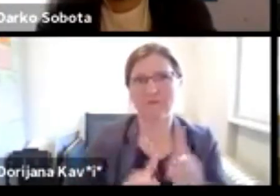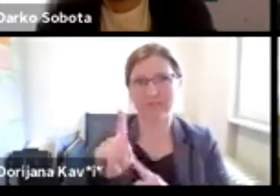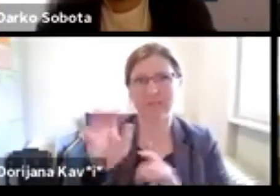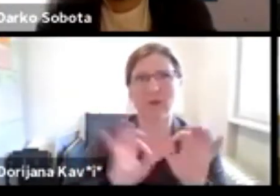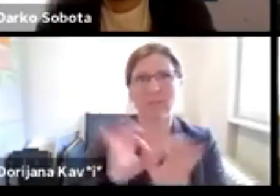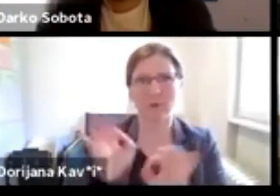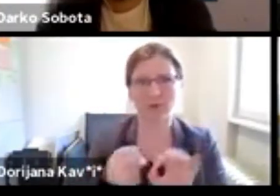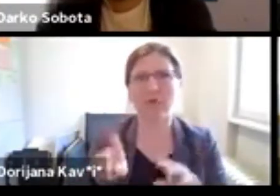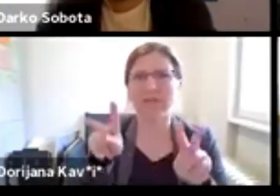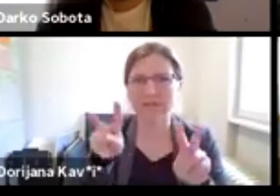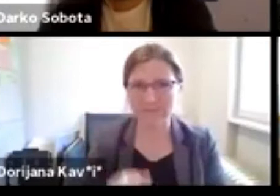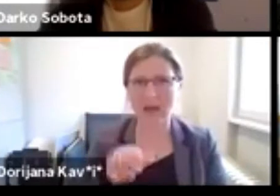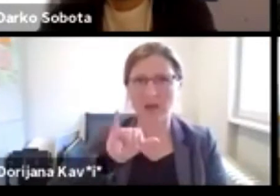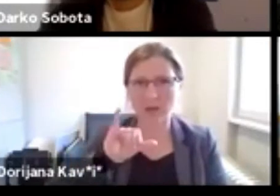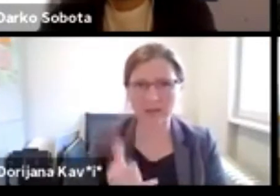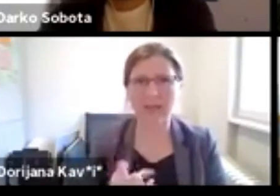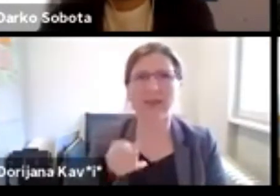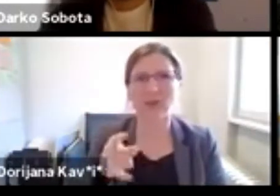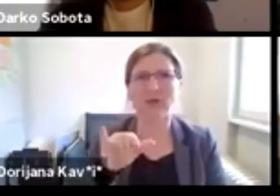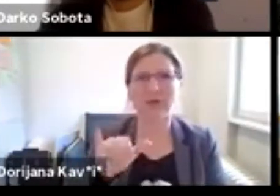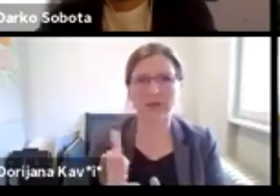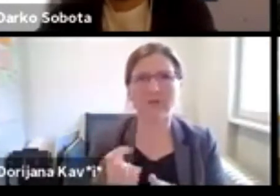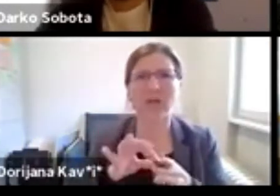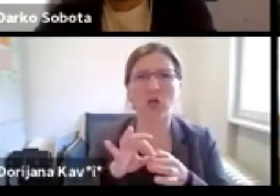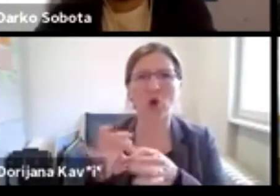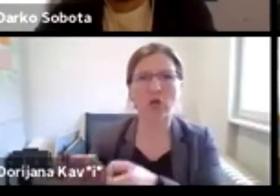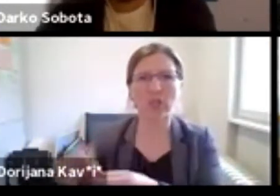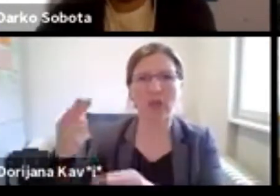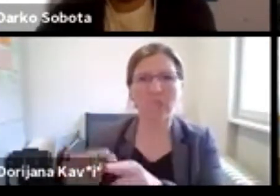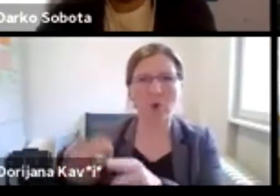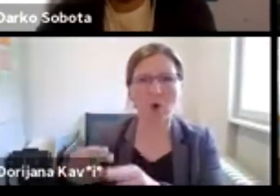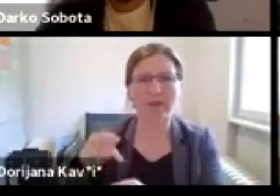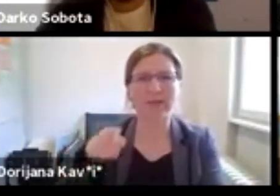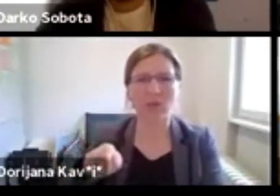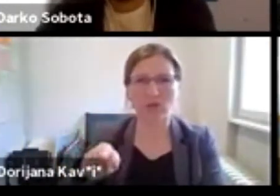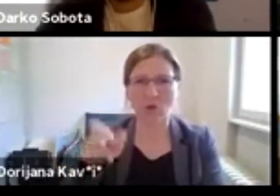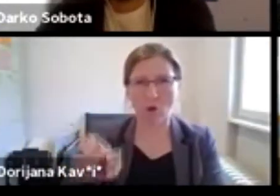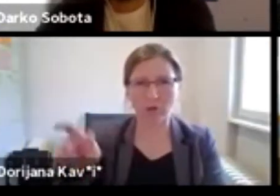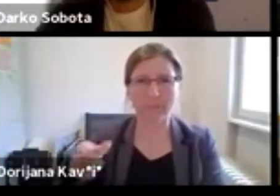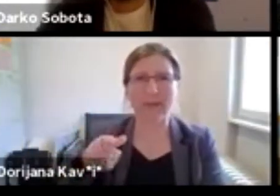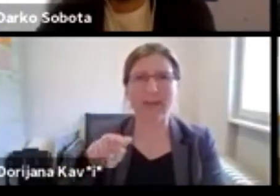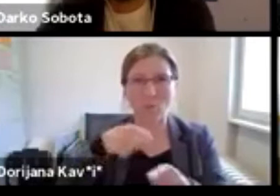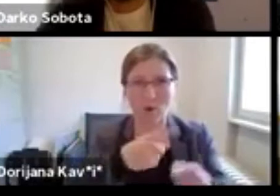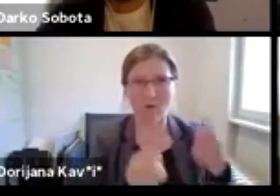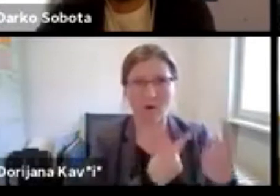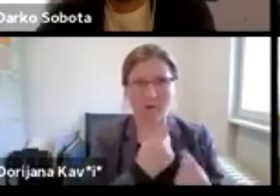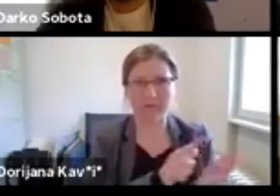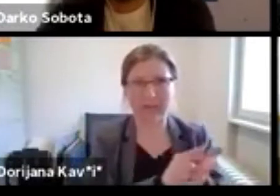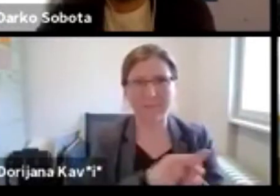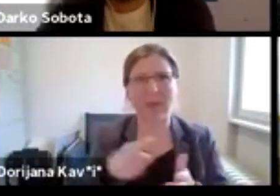stvarno jesu osobe kojima je u ovoj stvarno izazovno vrijeme i potrebna je nekakva